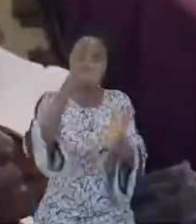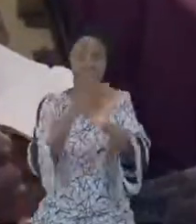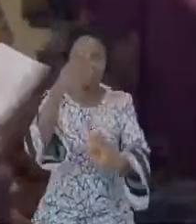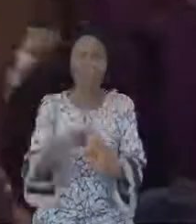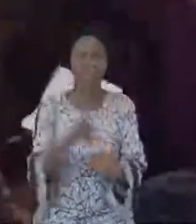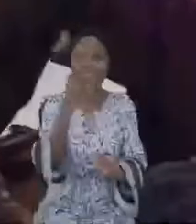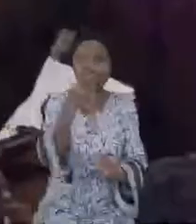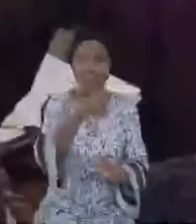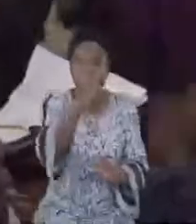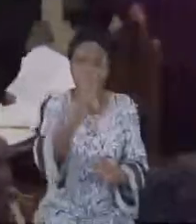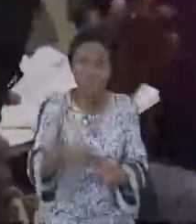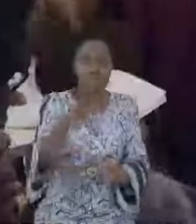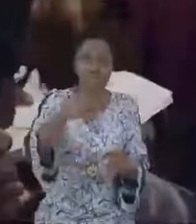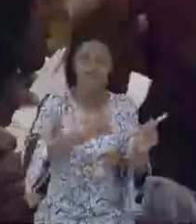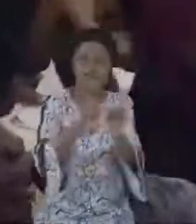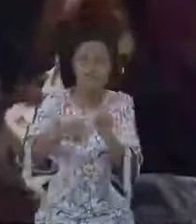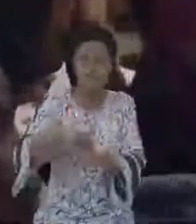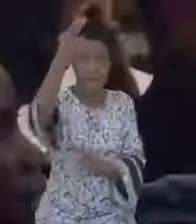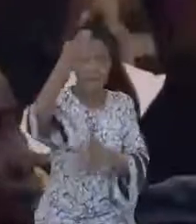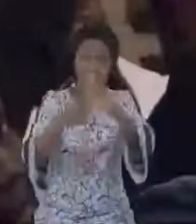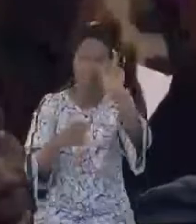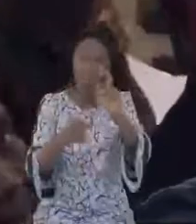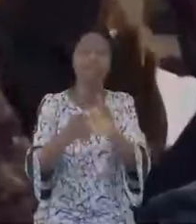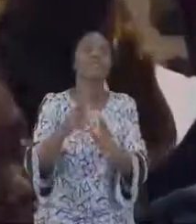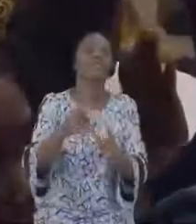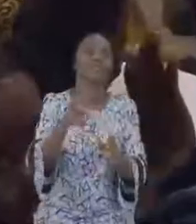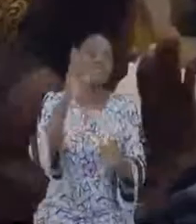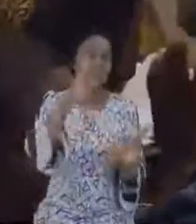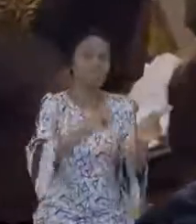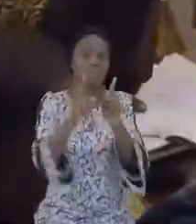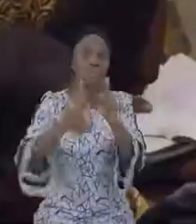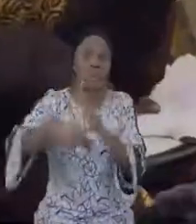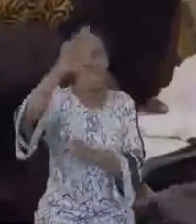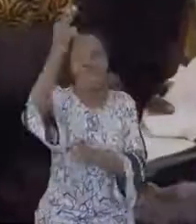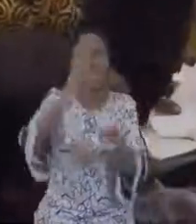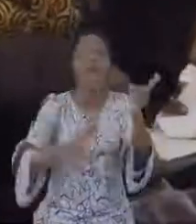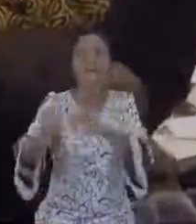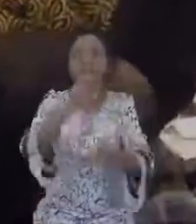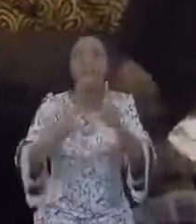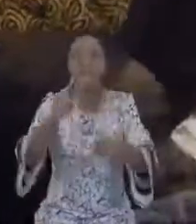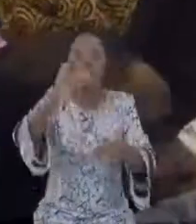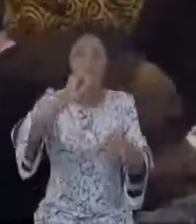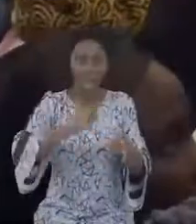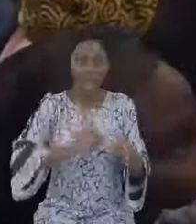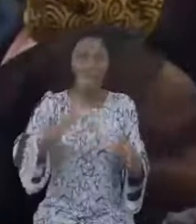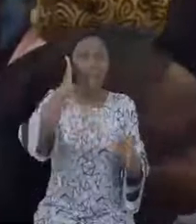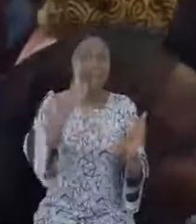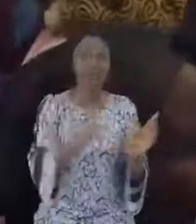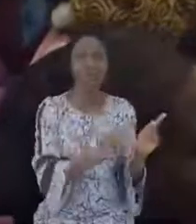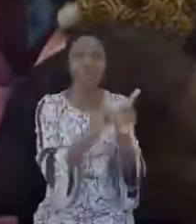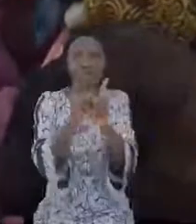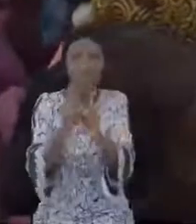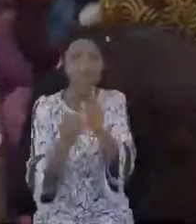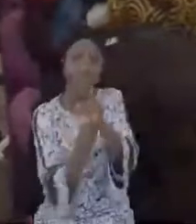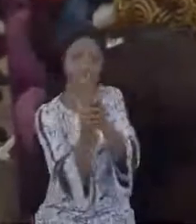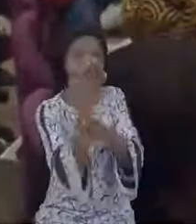Jésus-Christ. Qui est la personne qui monte plus haut? Je dis qui monte plus haut. Parlez avec votre bouche. Qui est-ce qui monte plus haut?